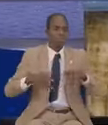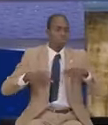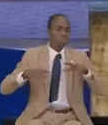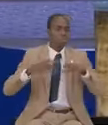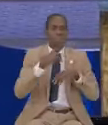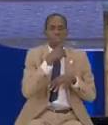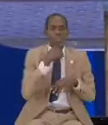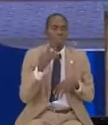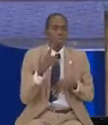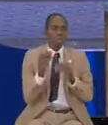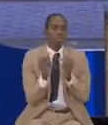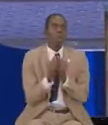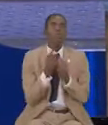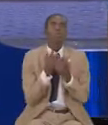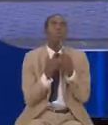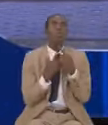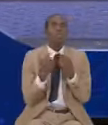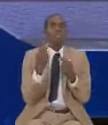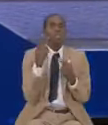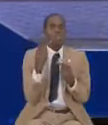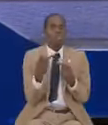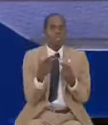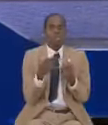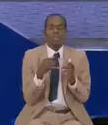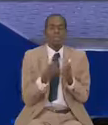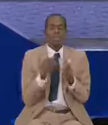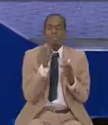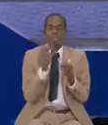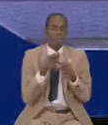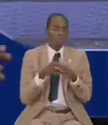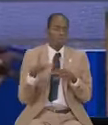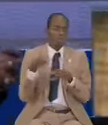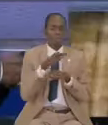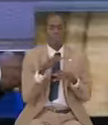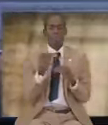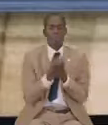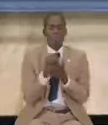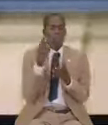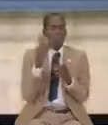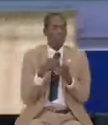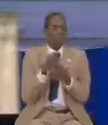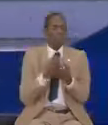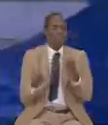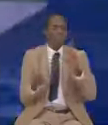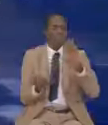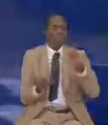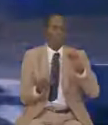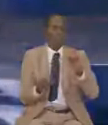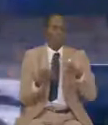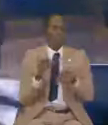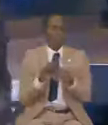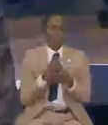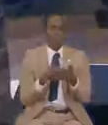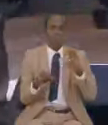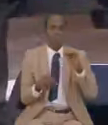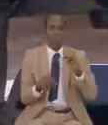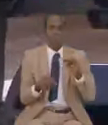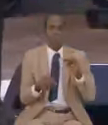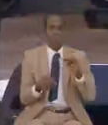par la soif même ça avait même au-delà voir le verset 14 14 qui dit ici c'est pourquoi